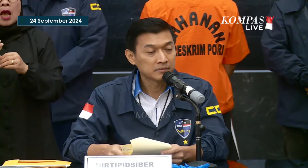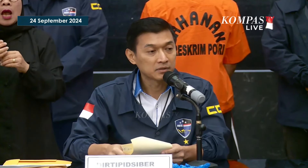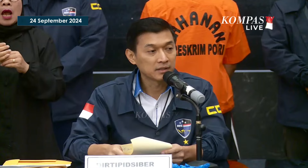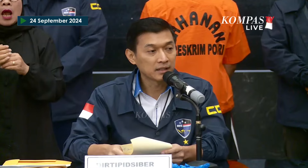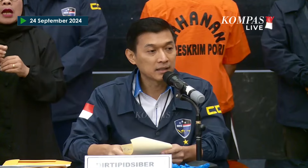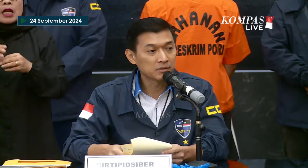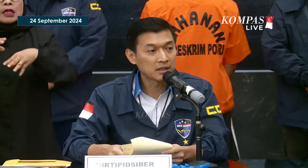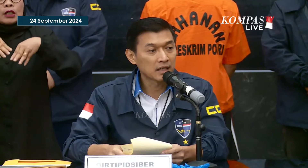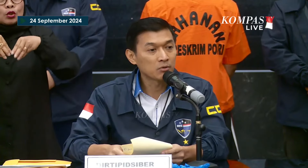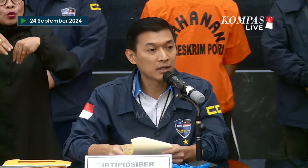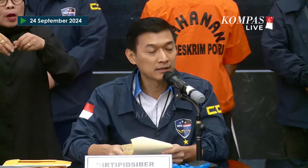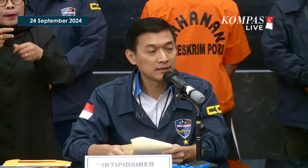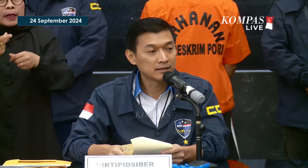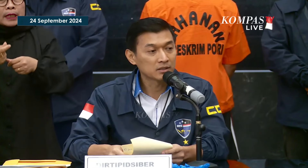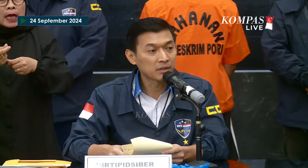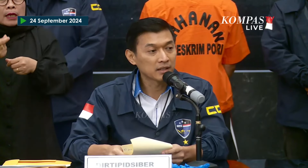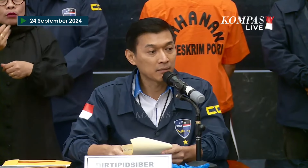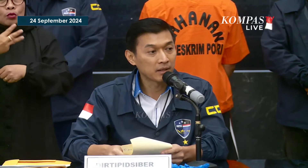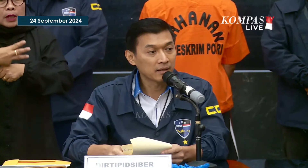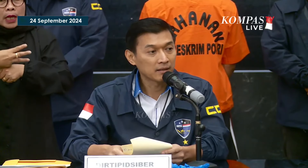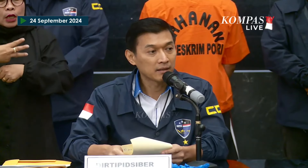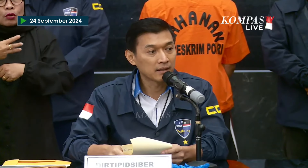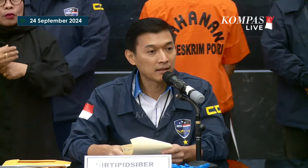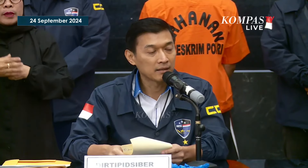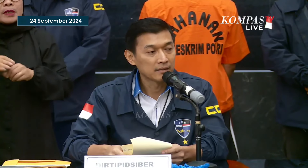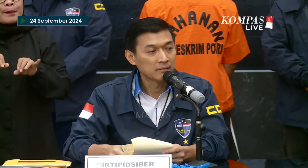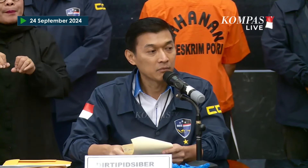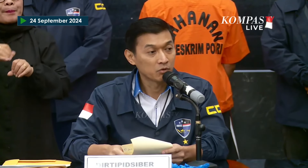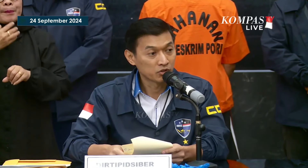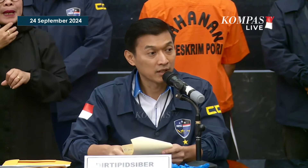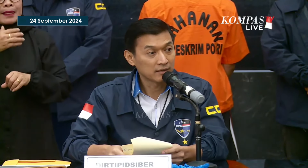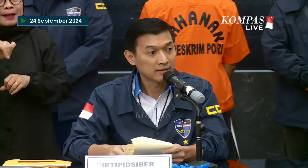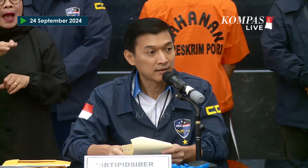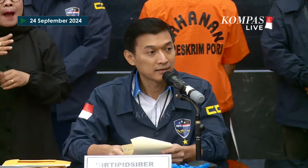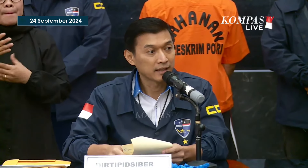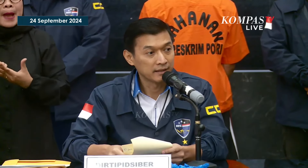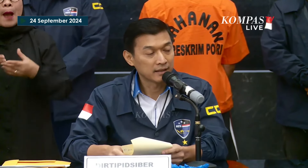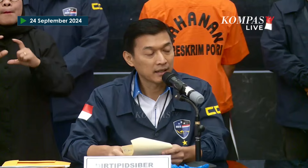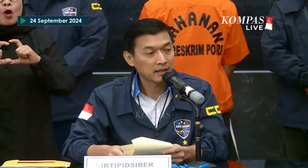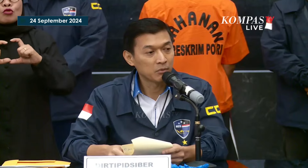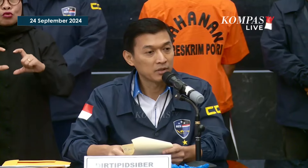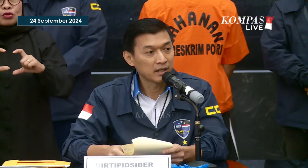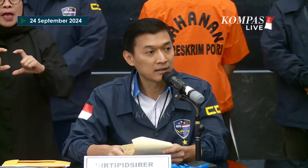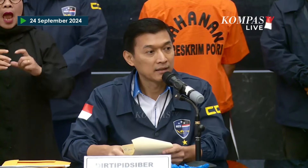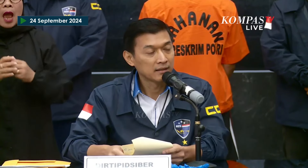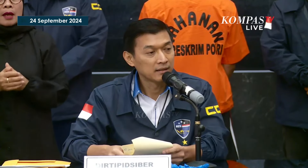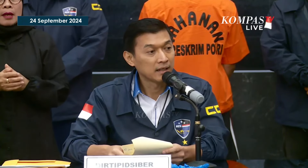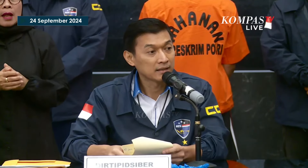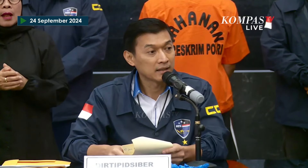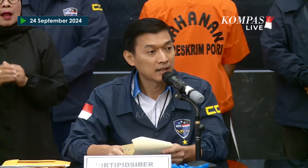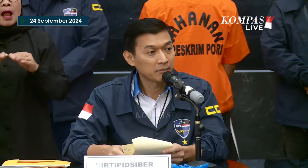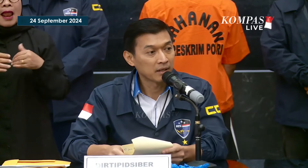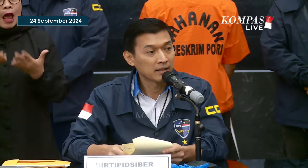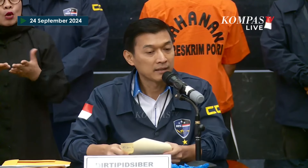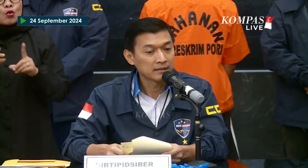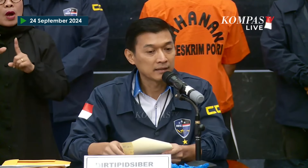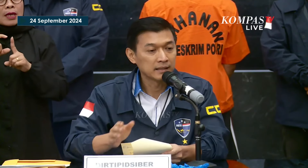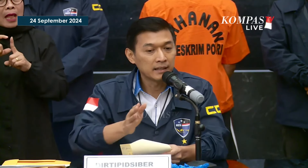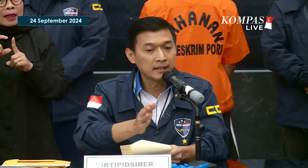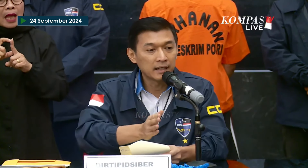komunikasikan sehingga kita bisa tahu nanti seperti apa modusnya, tekniknya, kemudian data-data